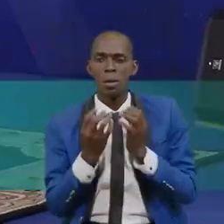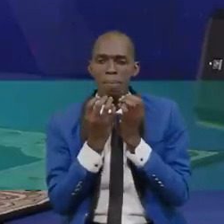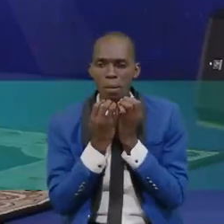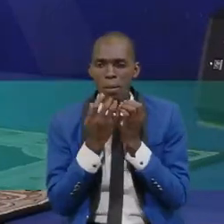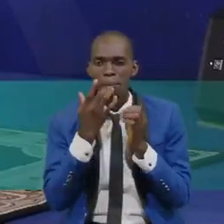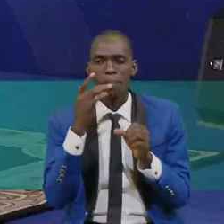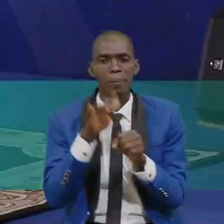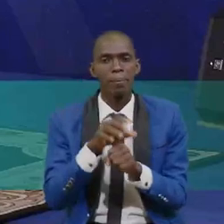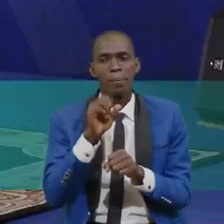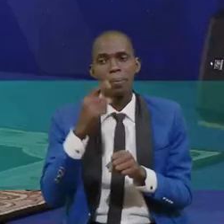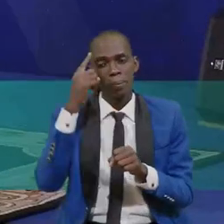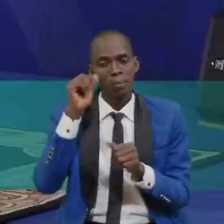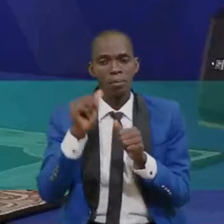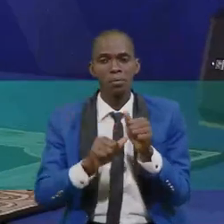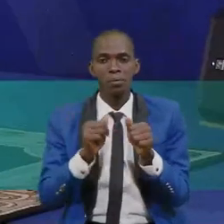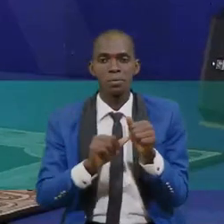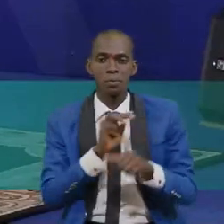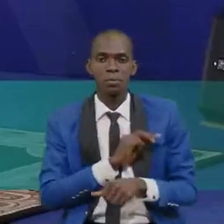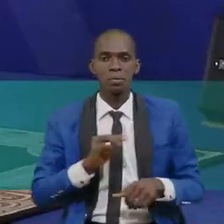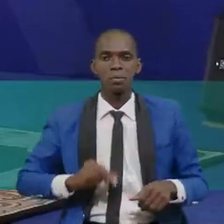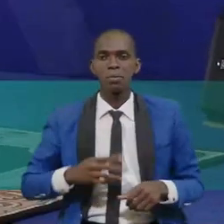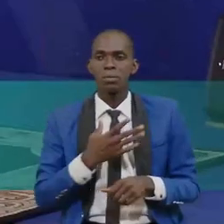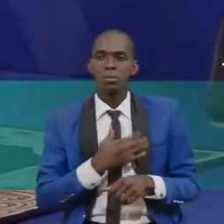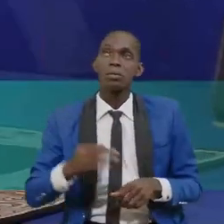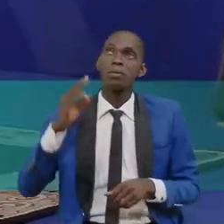pour chaque membre et chaque ministre.